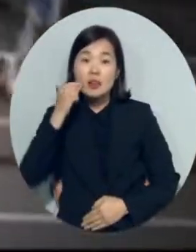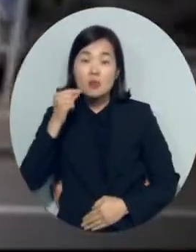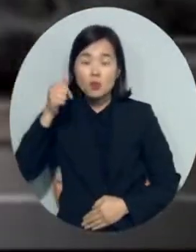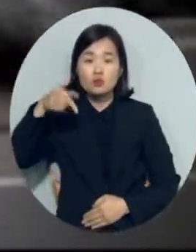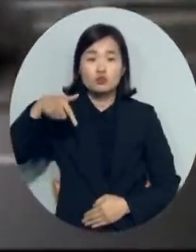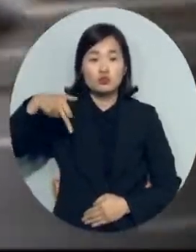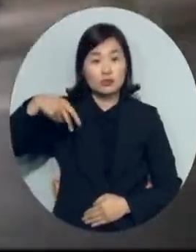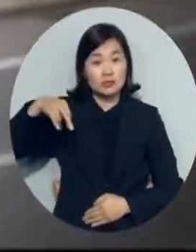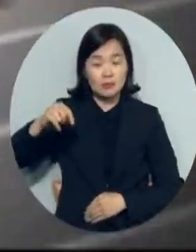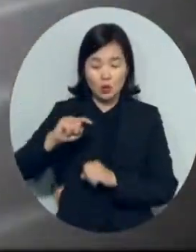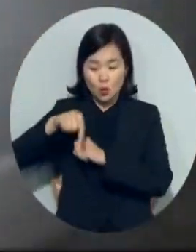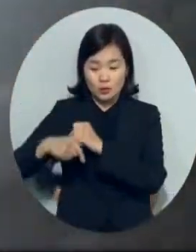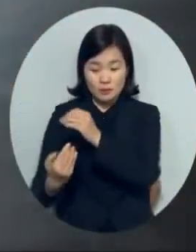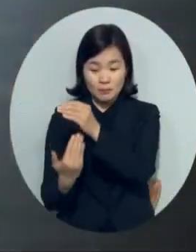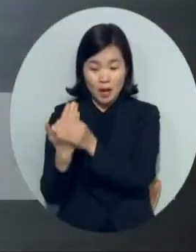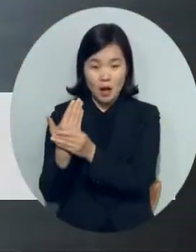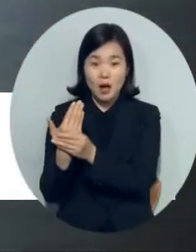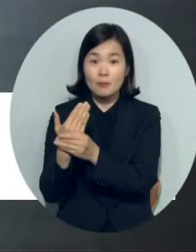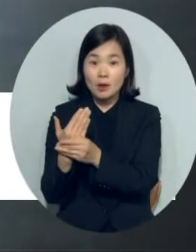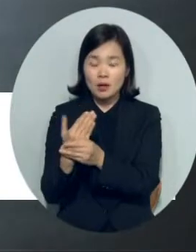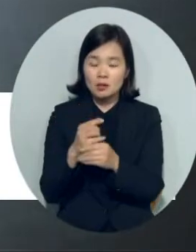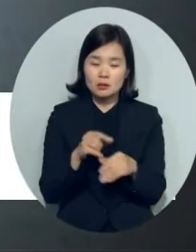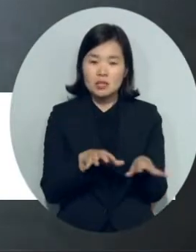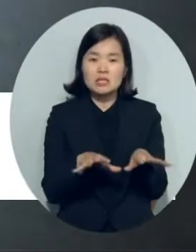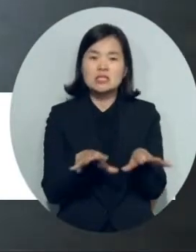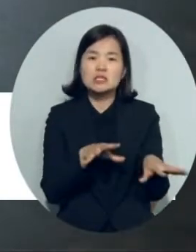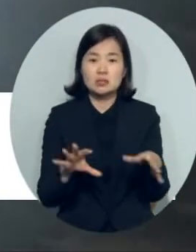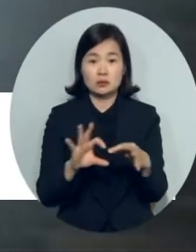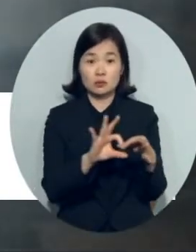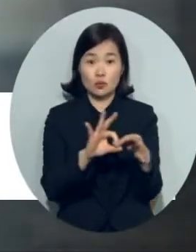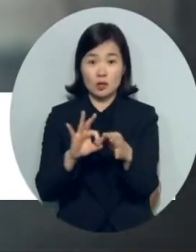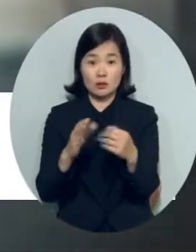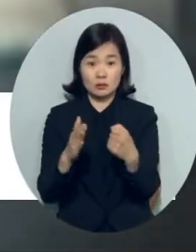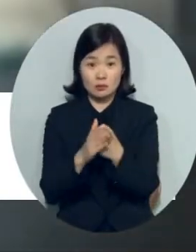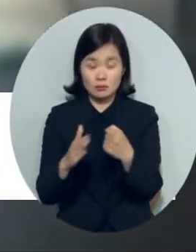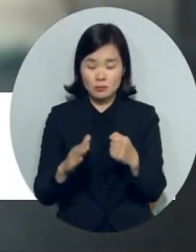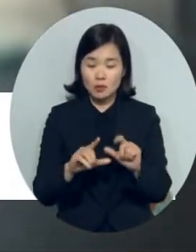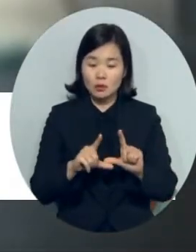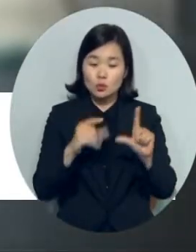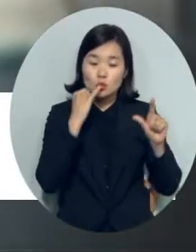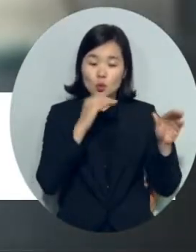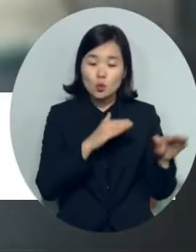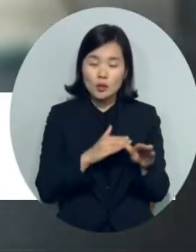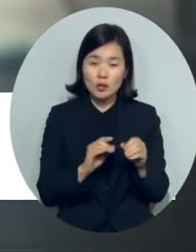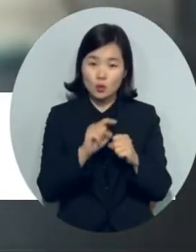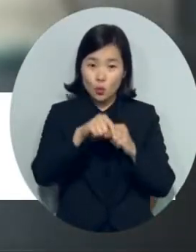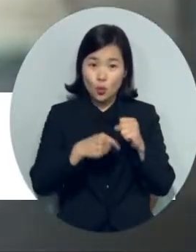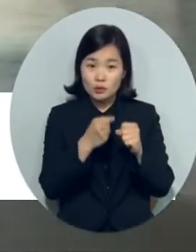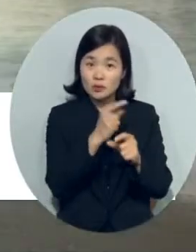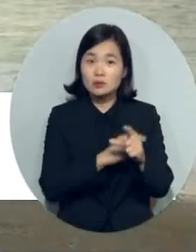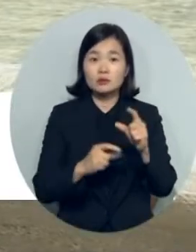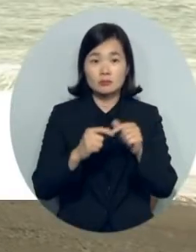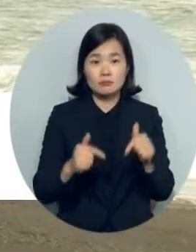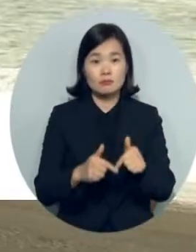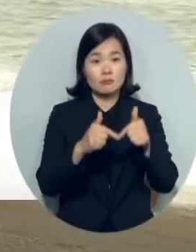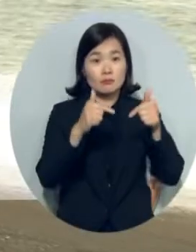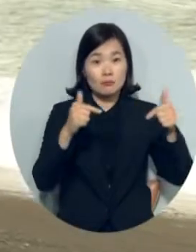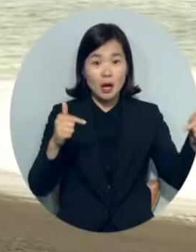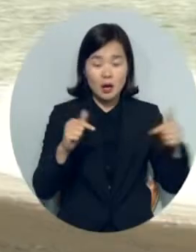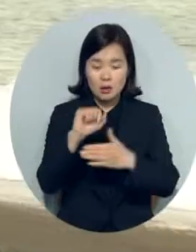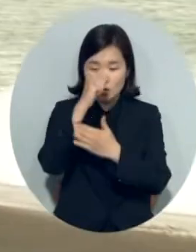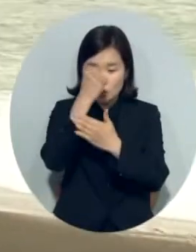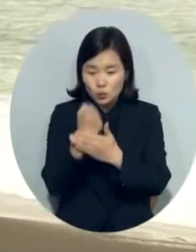원전 사고도 동일본 대지진이 원인이 됐다며 경북 동해안에 원전을 정설 하거나 모브 원전 의